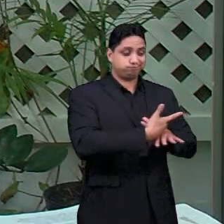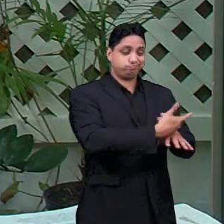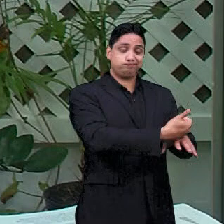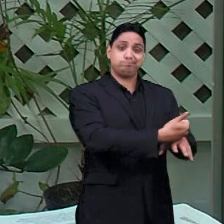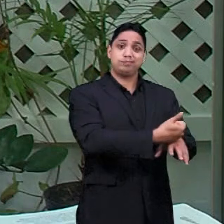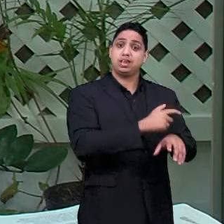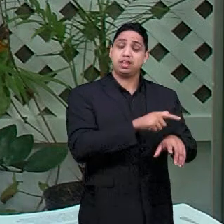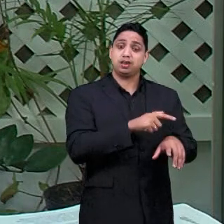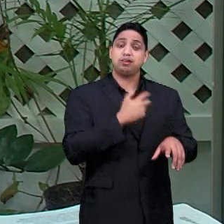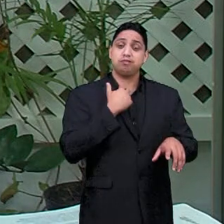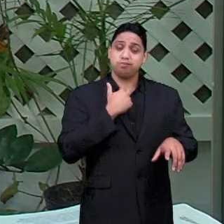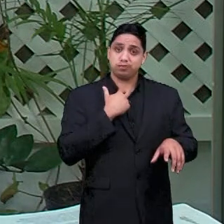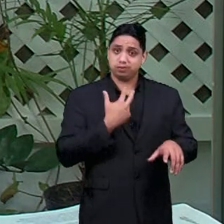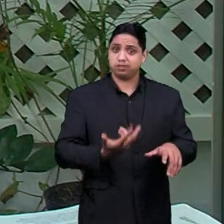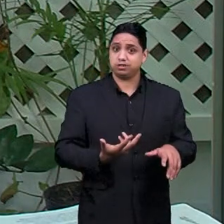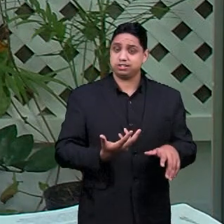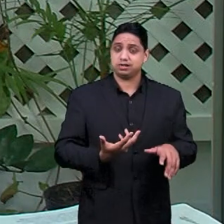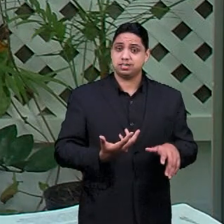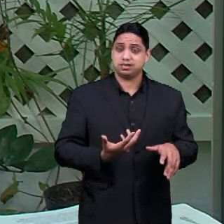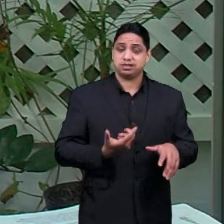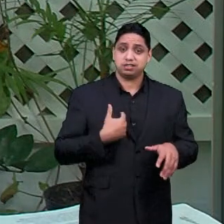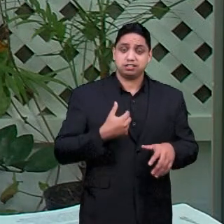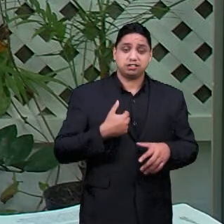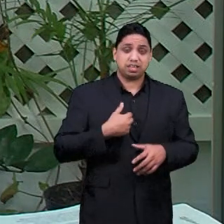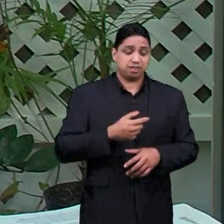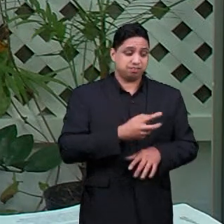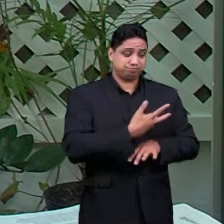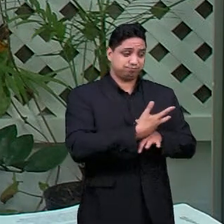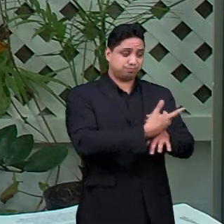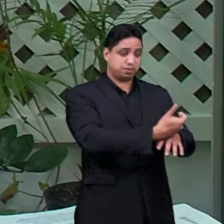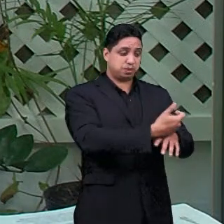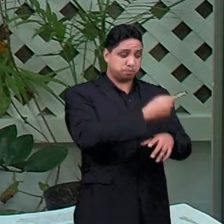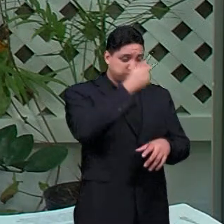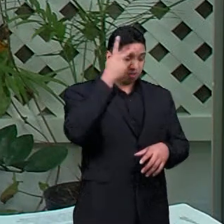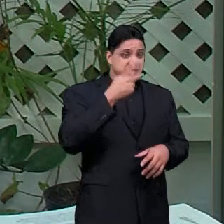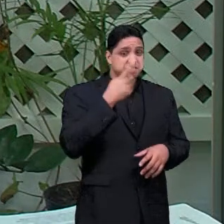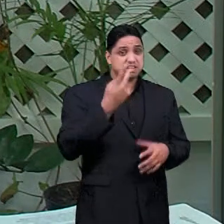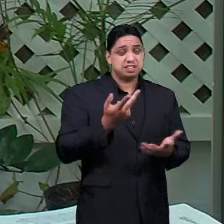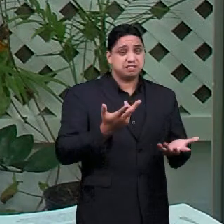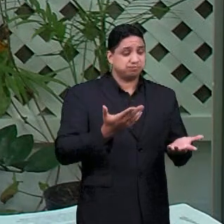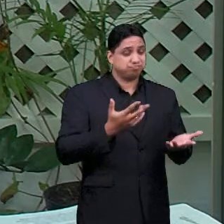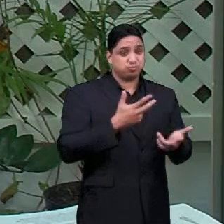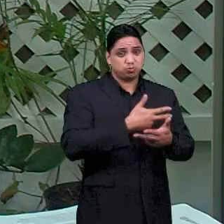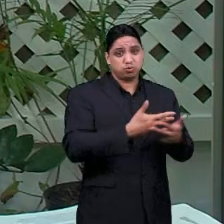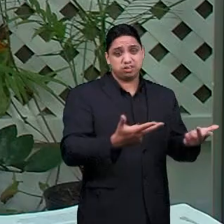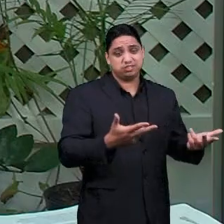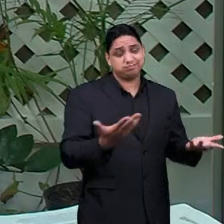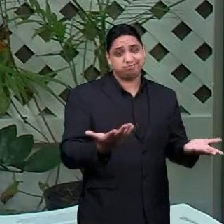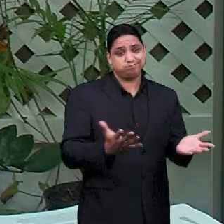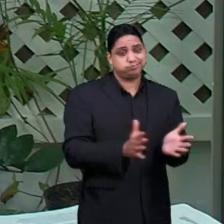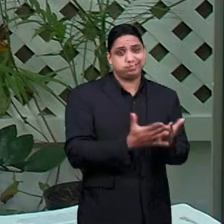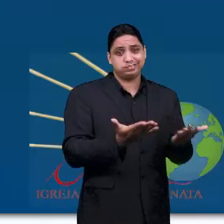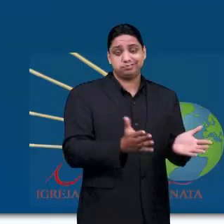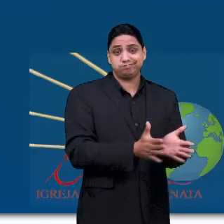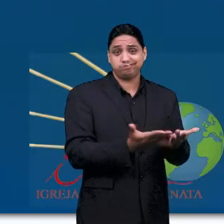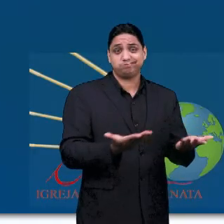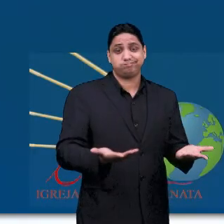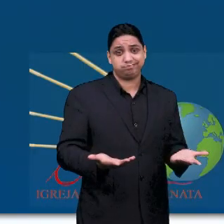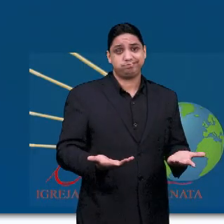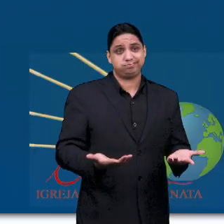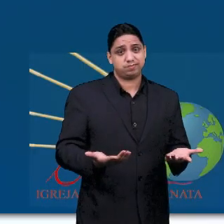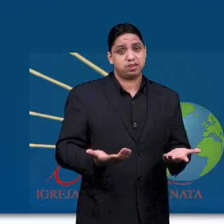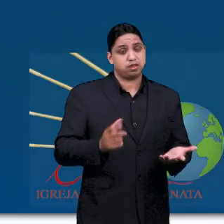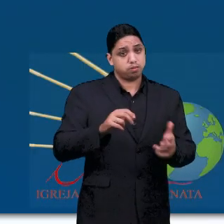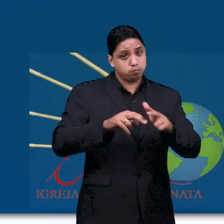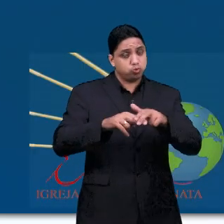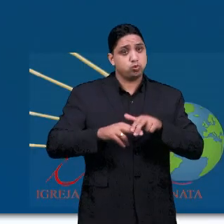Ouvre la porte, les oreilles, pour entendre des bêtises. Faites attention de toi-même, de la doctrine,